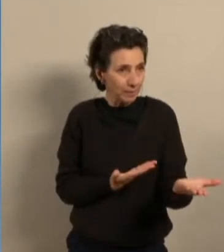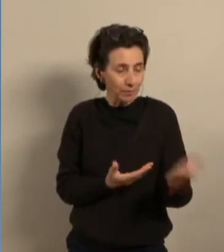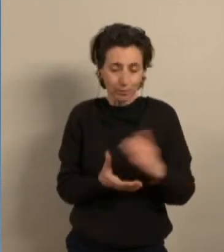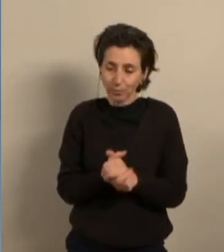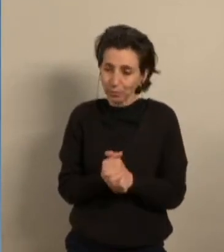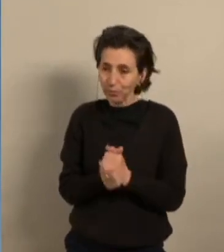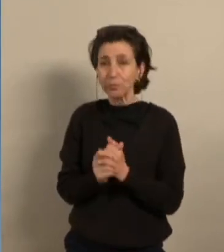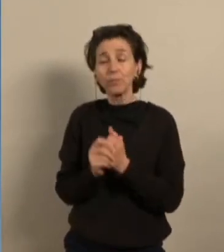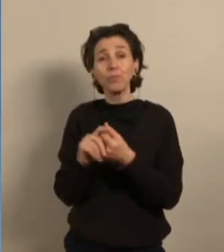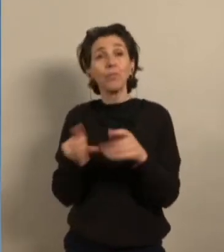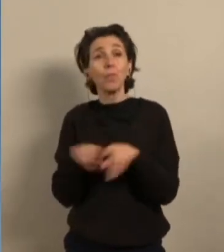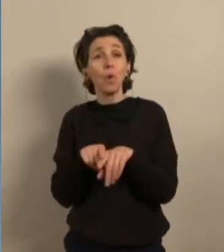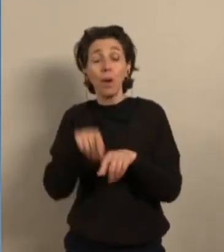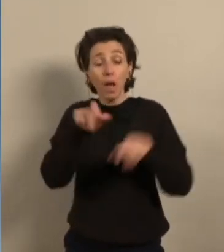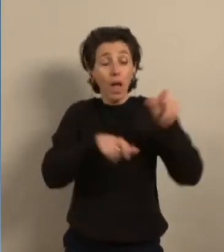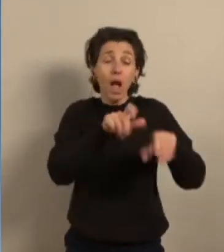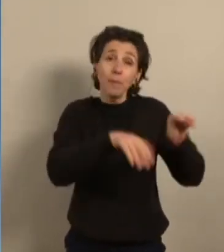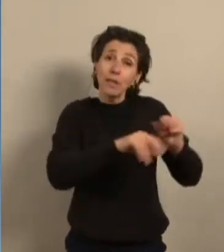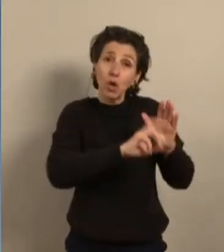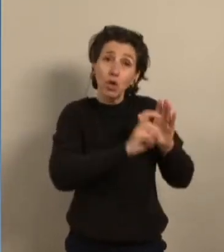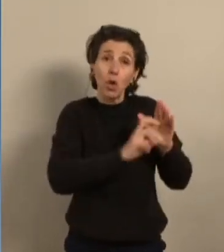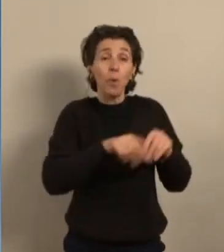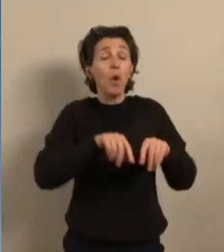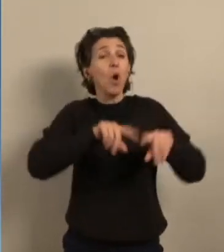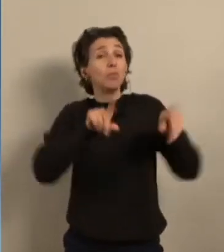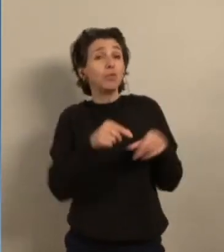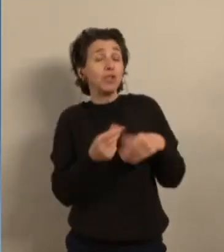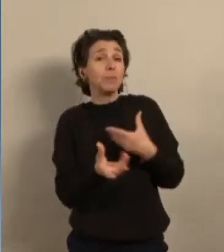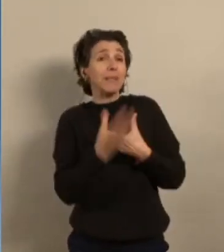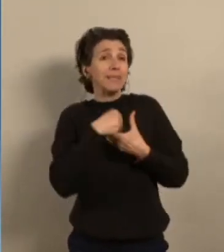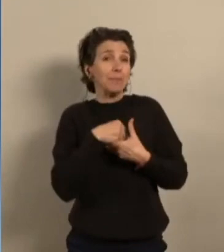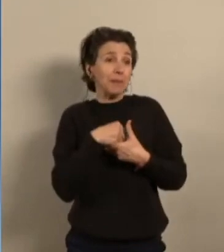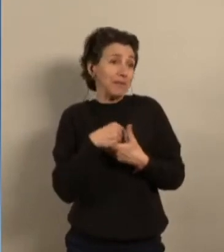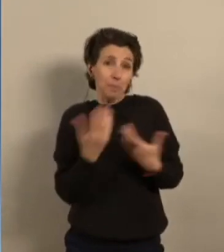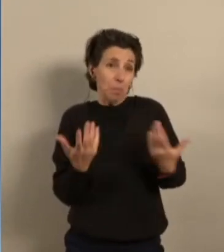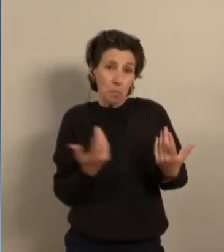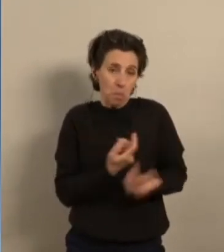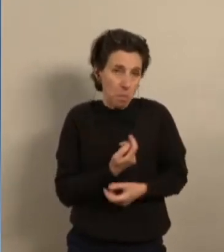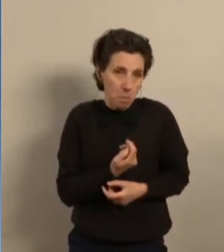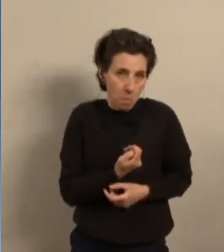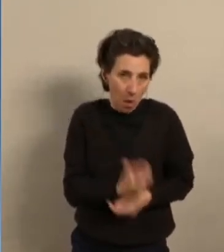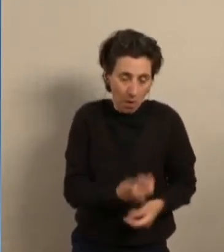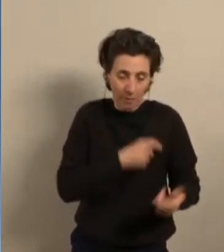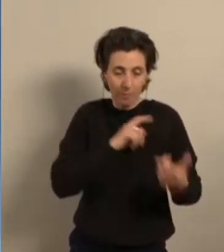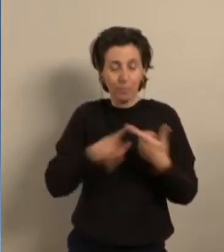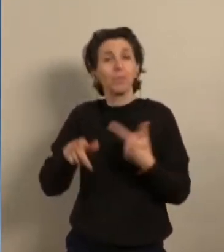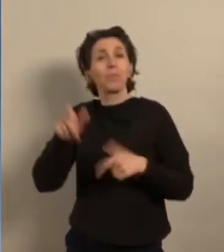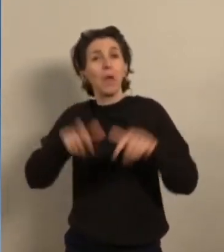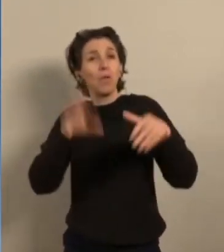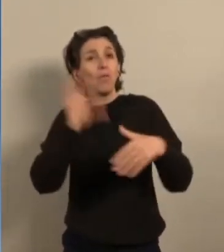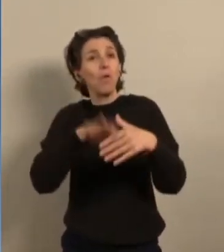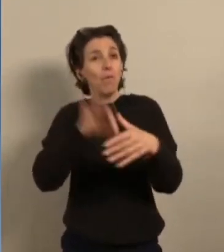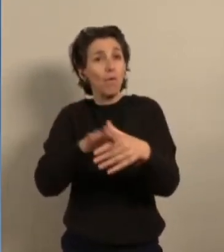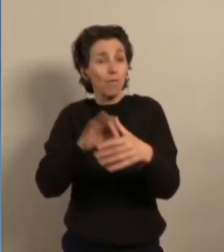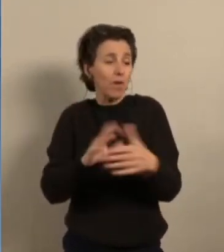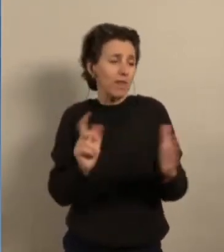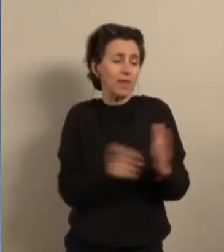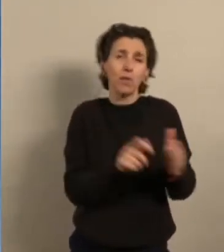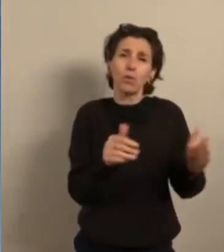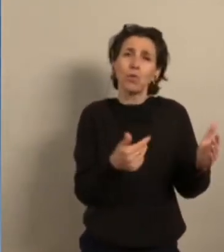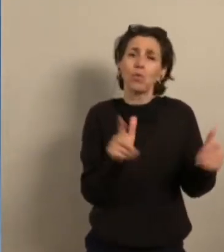faible participation des Grenoblois au budget participatif et le déclin du nombre de votants depuis